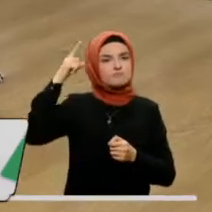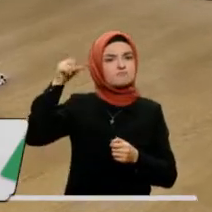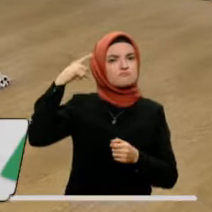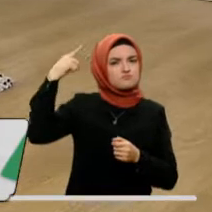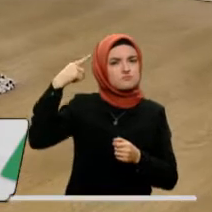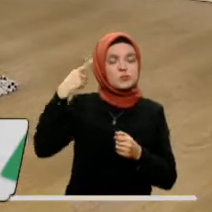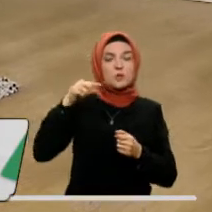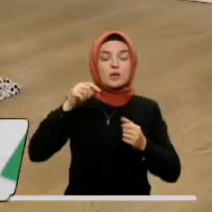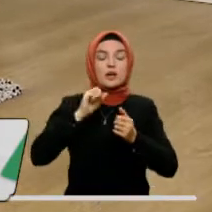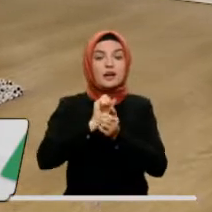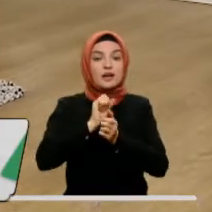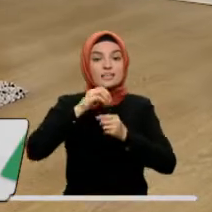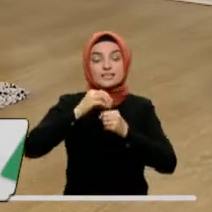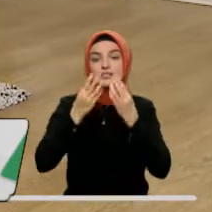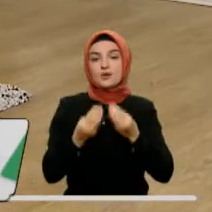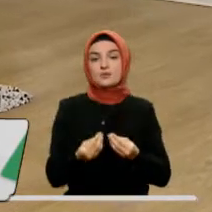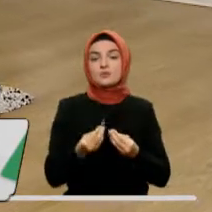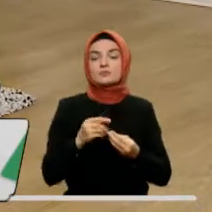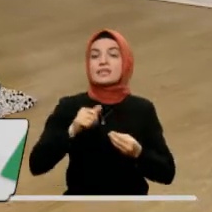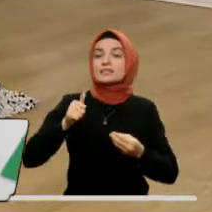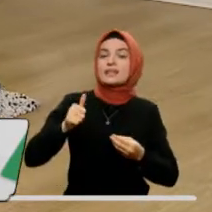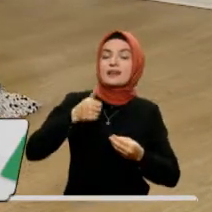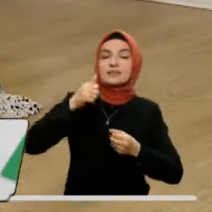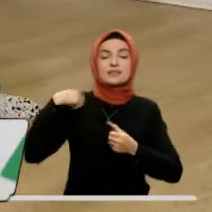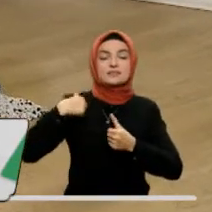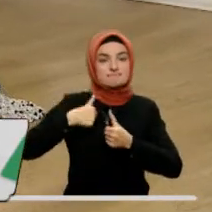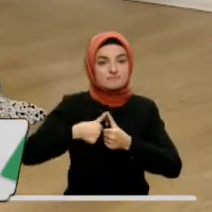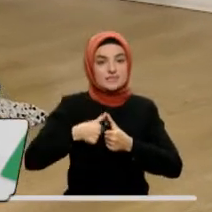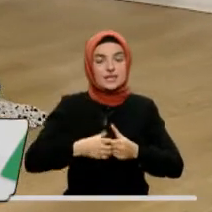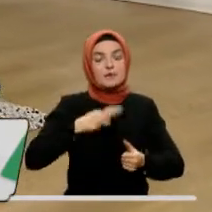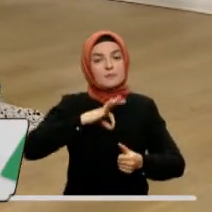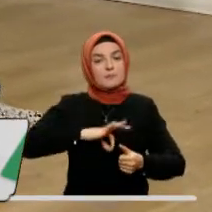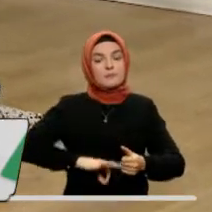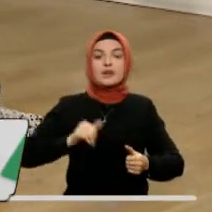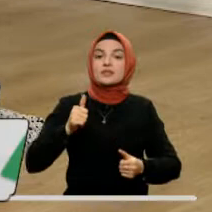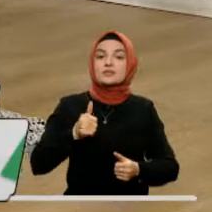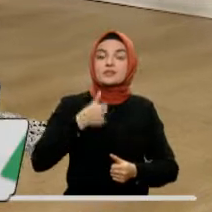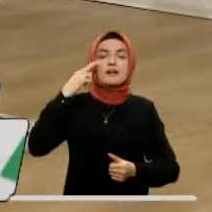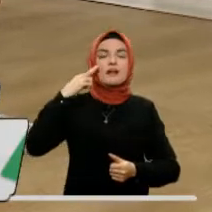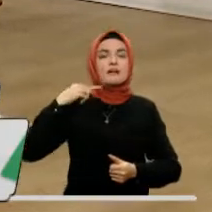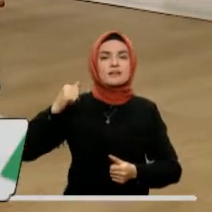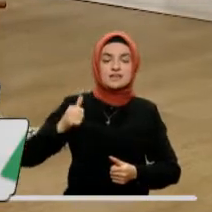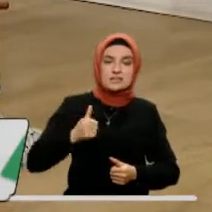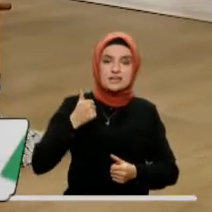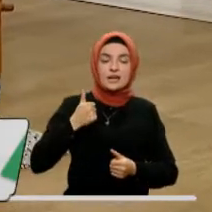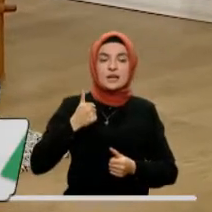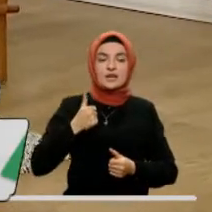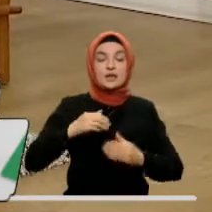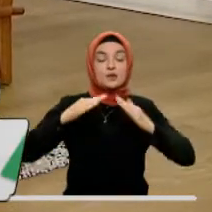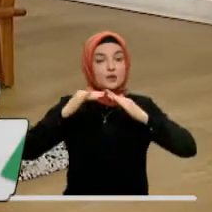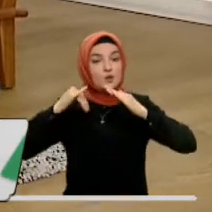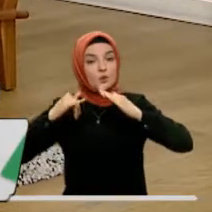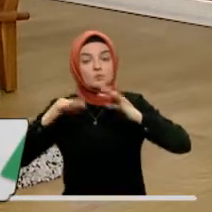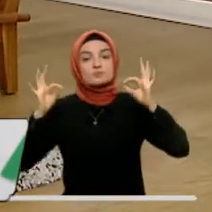aile içinde oluşur. Diğer değerler, dini değerler, manevi değerler, ahlaki değerler, daha basite indiğimizde komşuluk